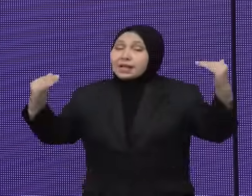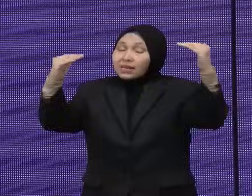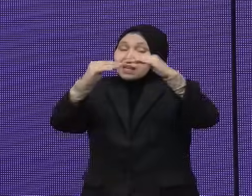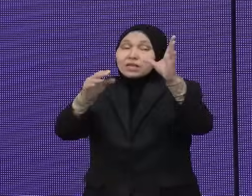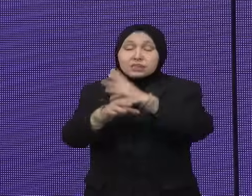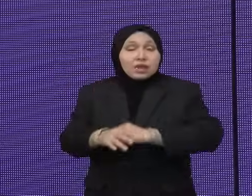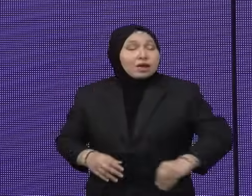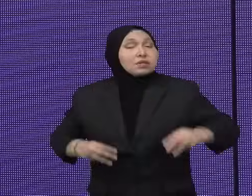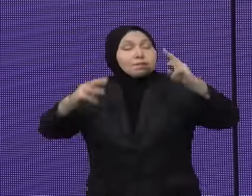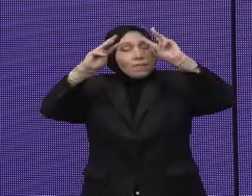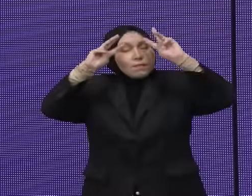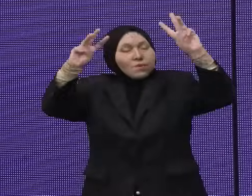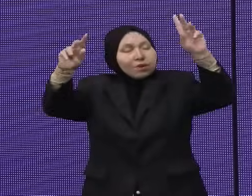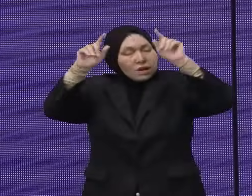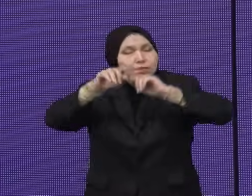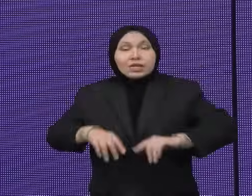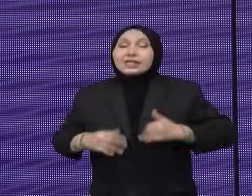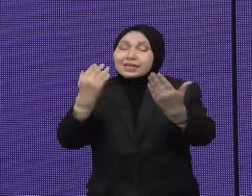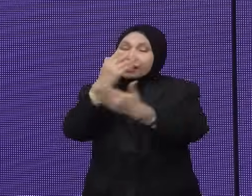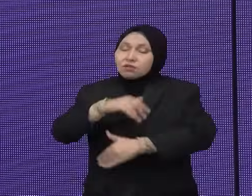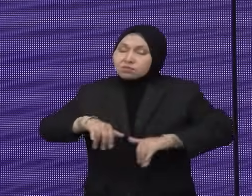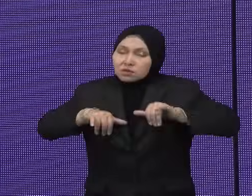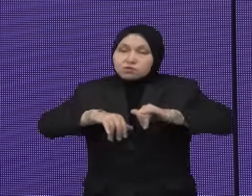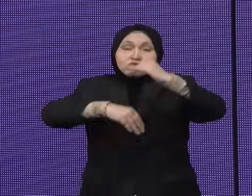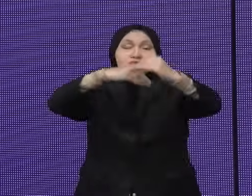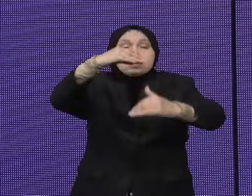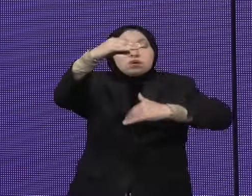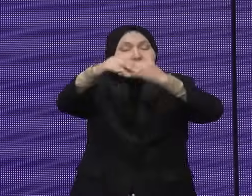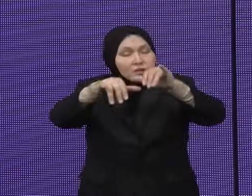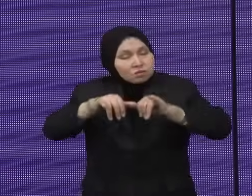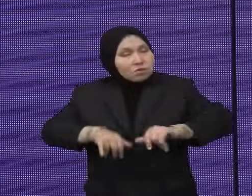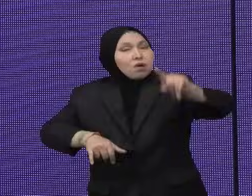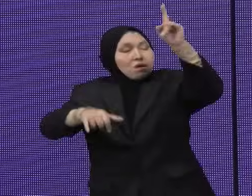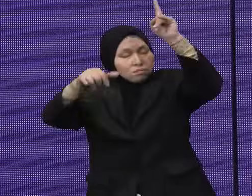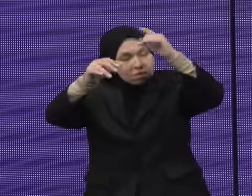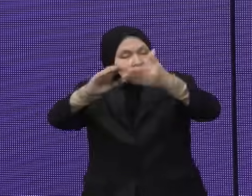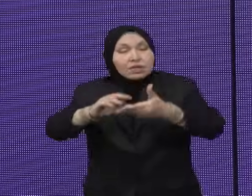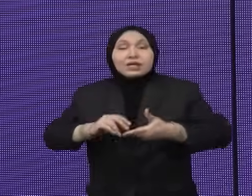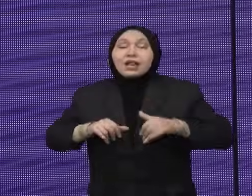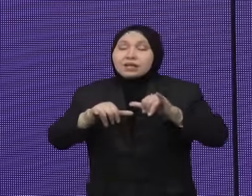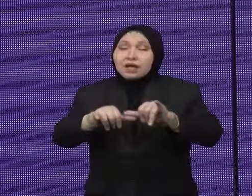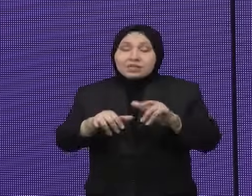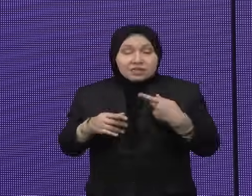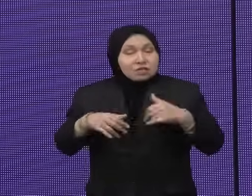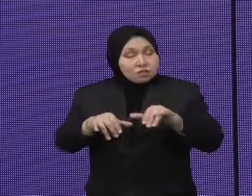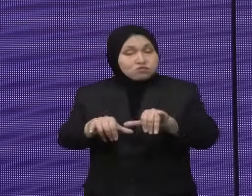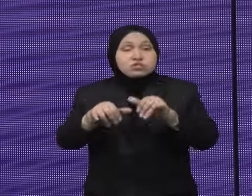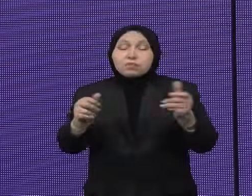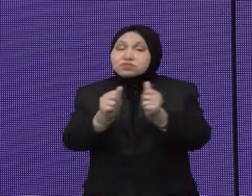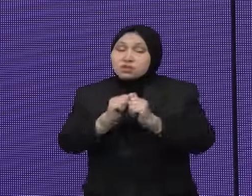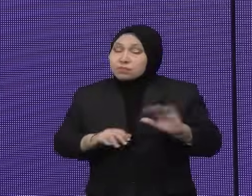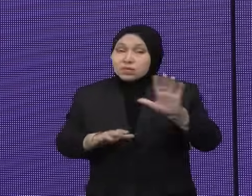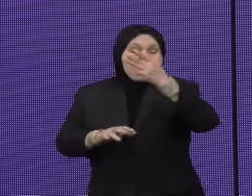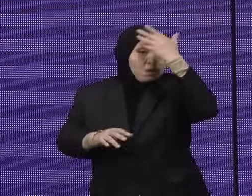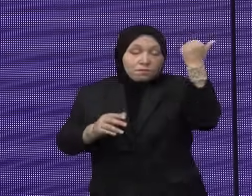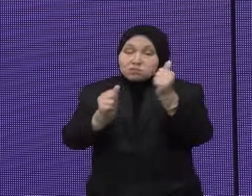dan kemakmuran bagi negara ini akan terus maju dan terus Allah kekalkan, insyaAllah. Kita teruskan bersama, dan jangan lupa tuan-tuan